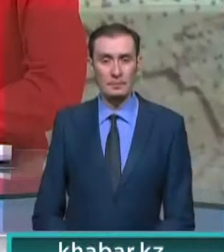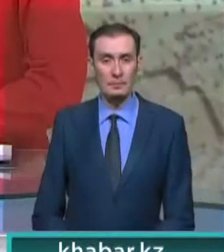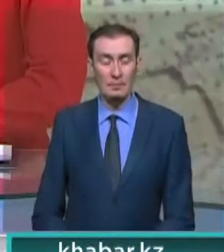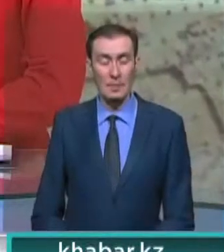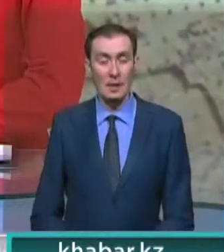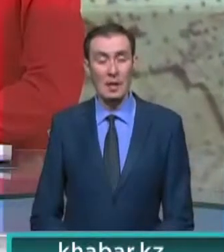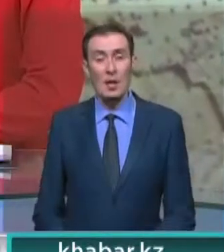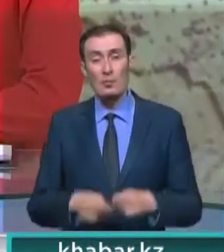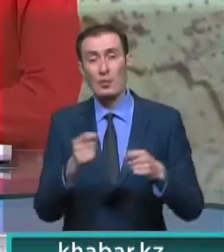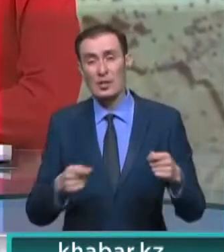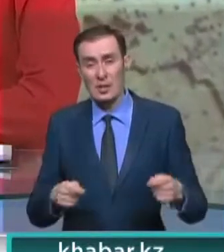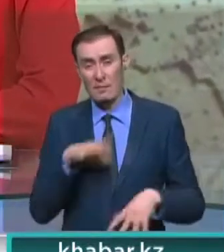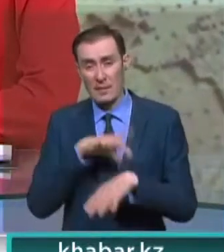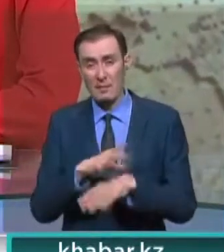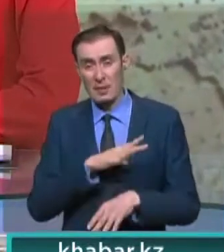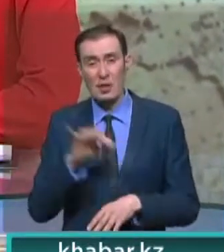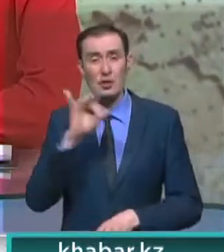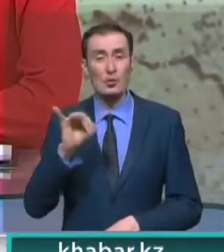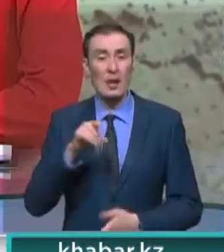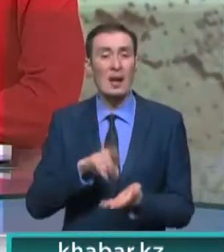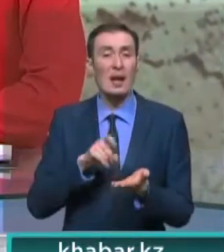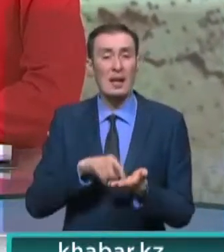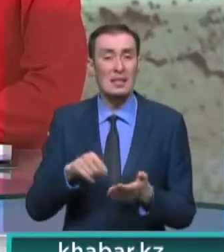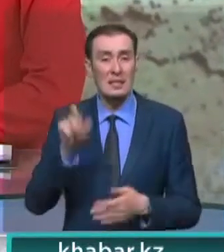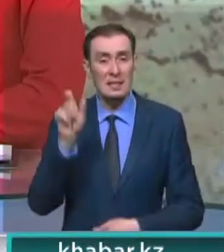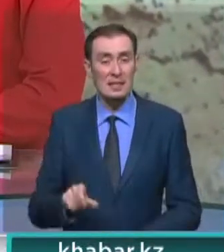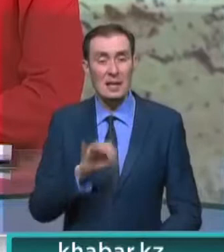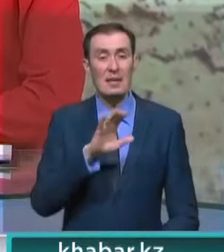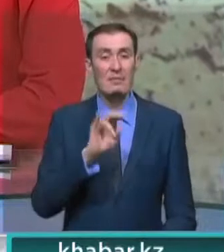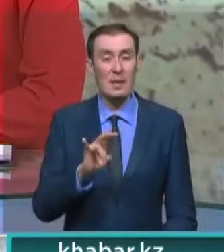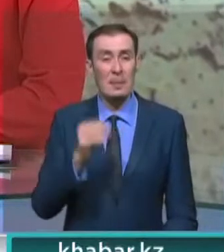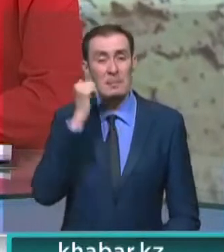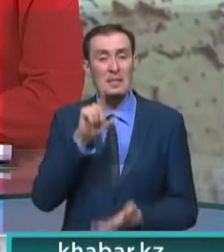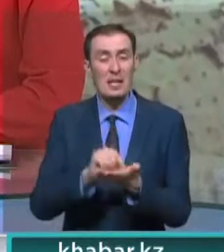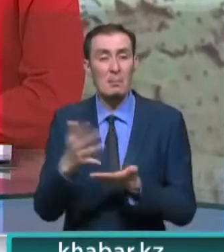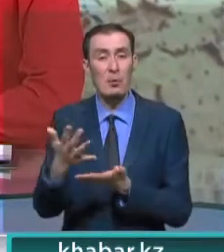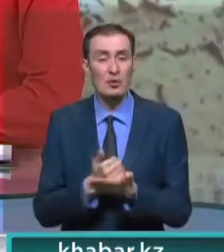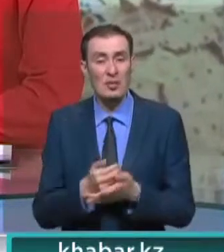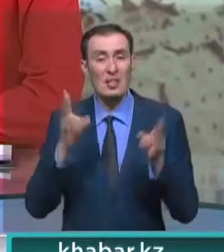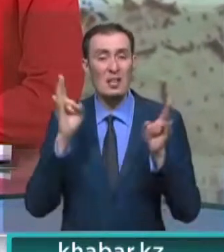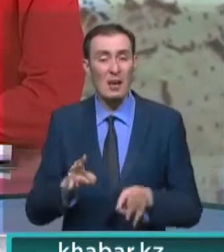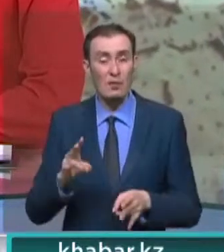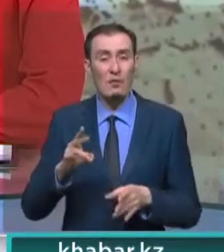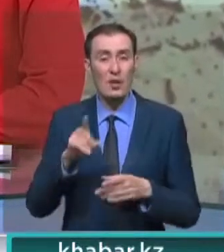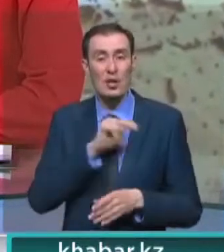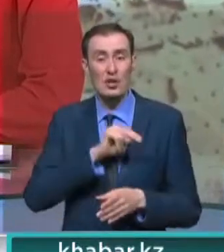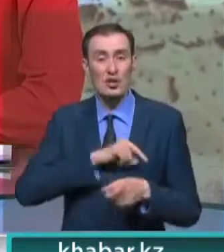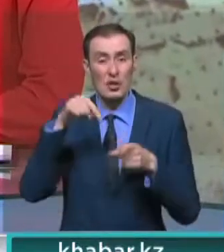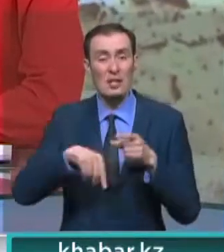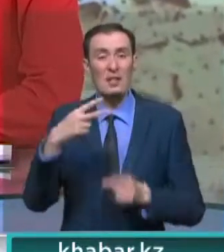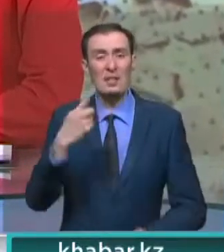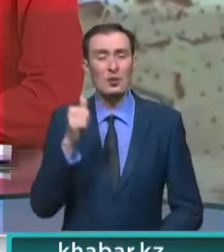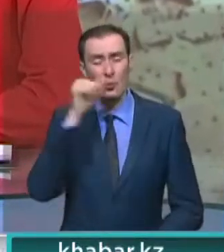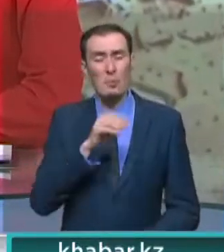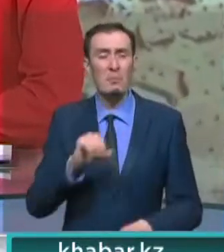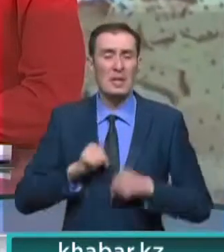Наглядным примером бюрократических проволочек стала история карагандинца Ивана Тирика. Пенсионер, получивший травму в шахте, 21 год,